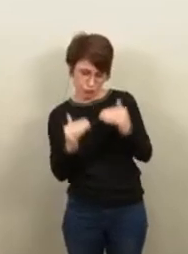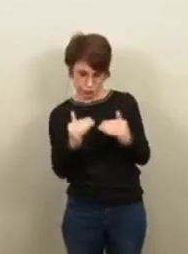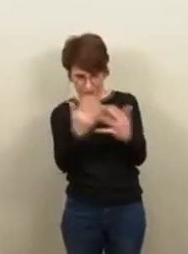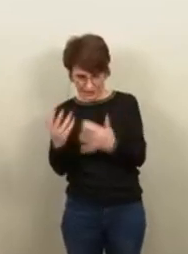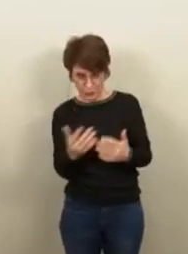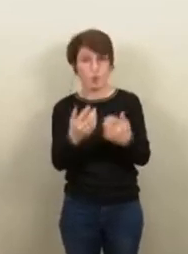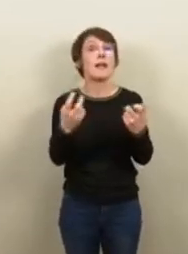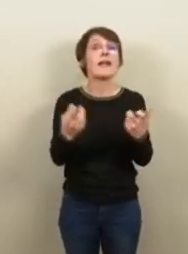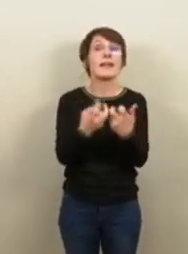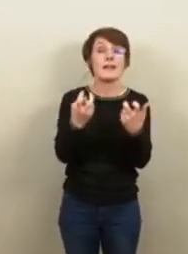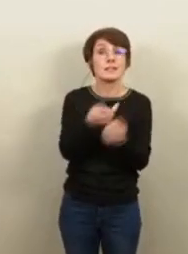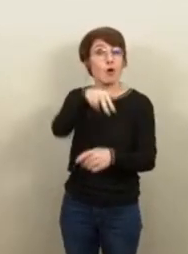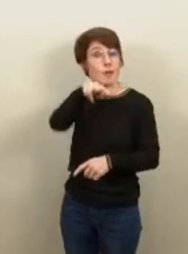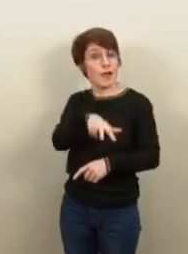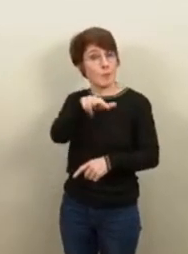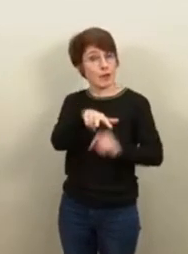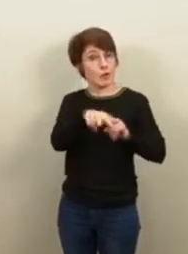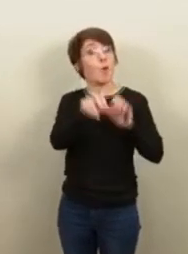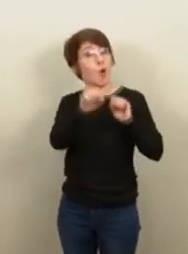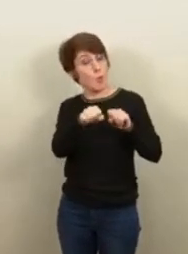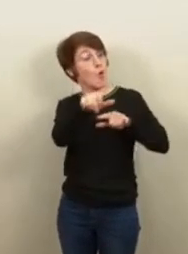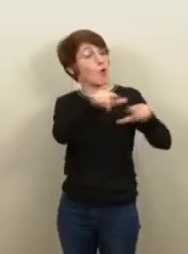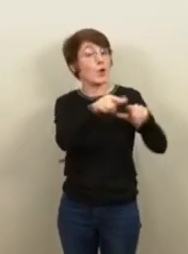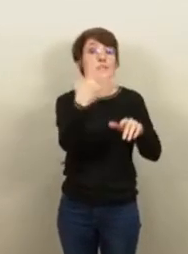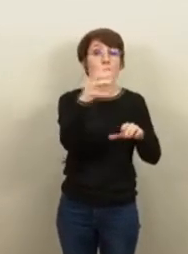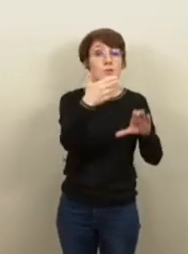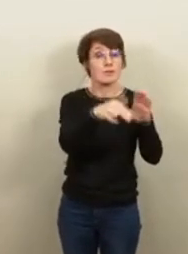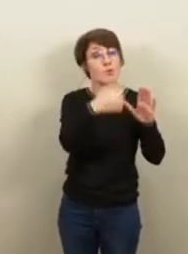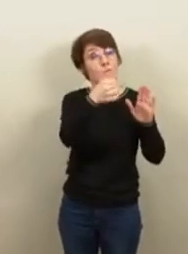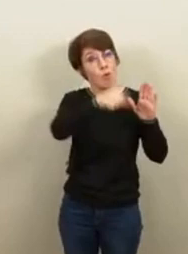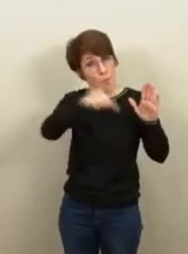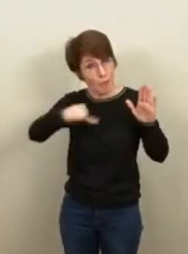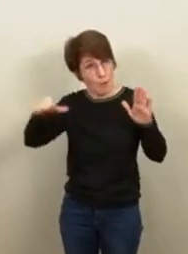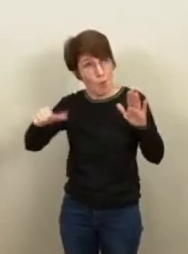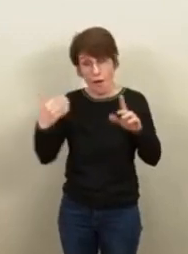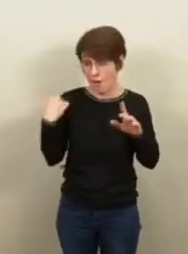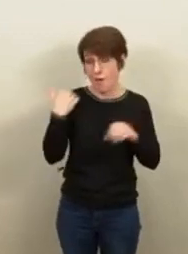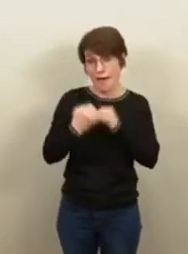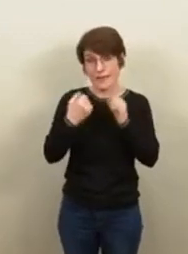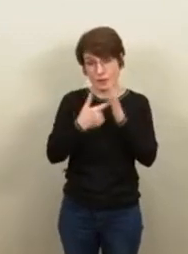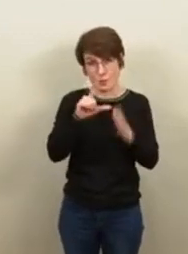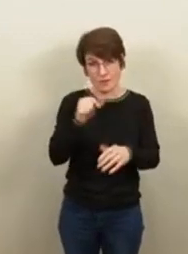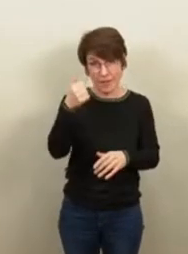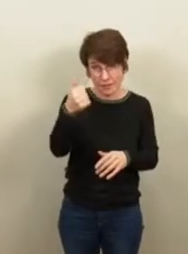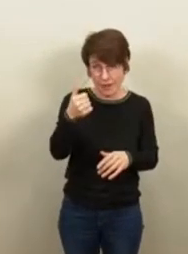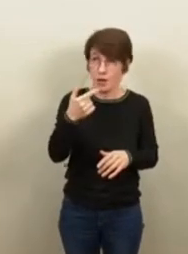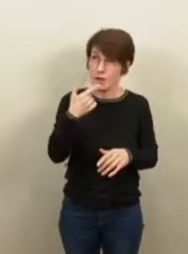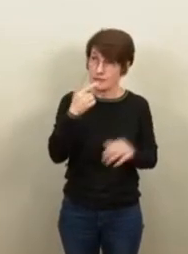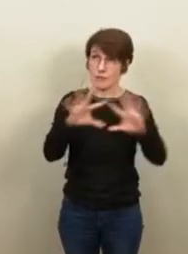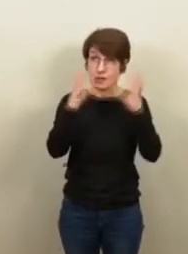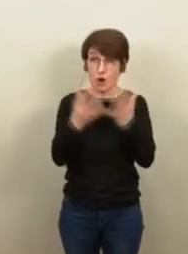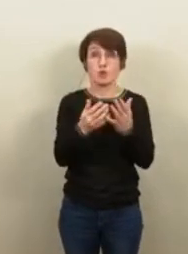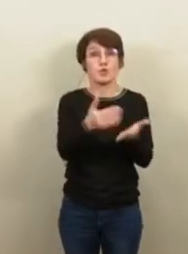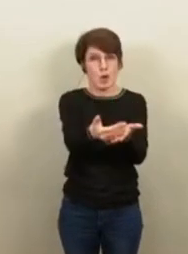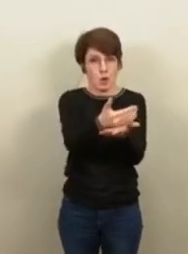un appartement qui aurait pu être loué 500 € par mois en 2021, ce qui aurait fait 6 000 € par